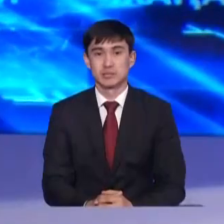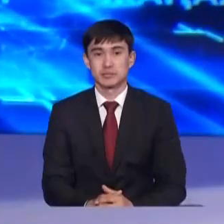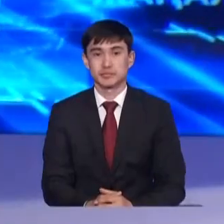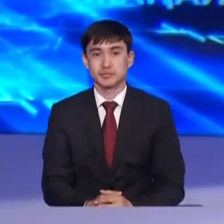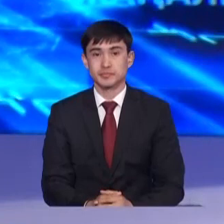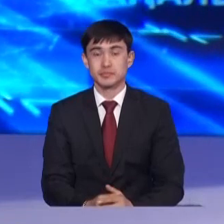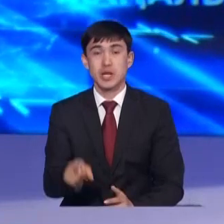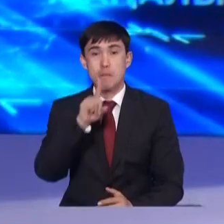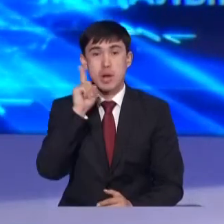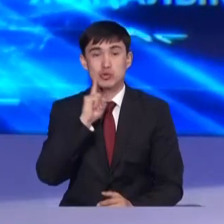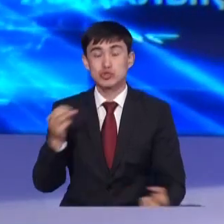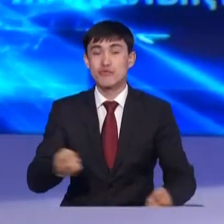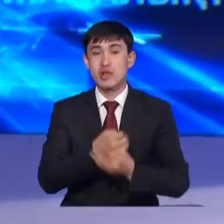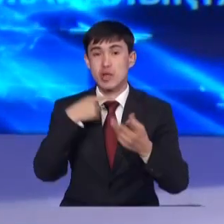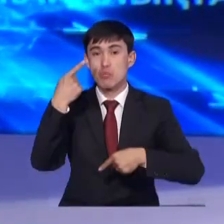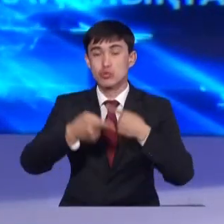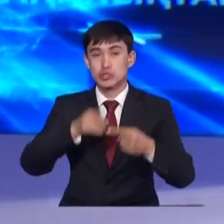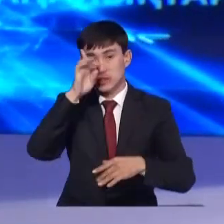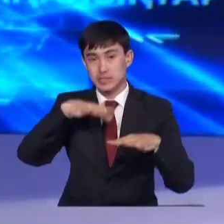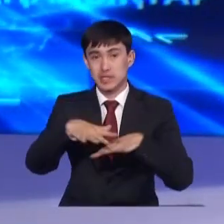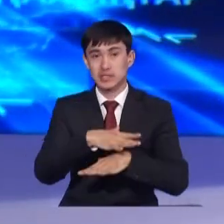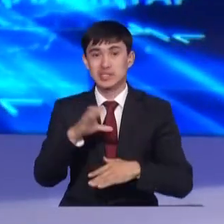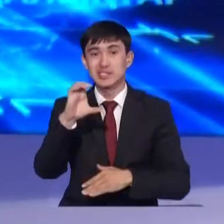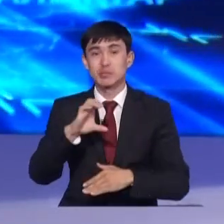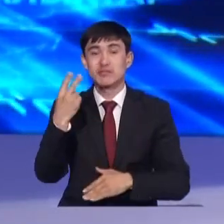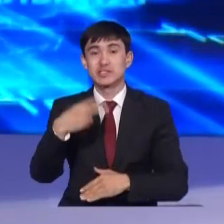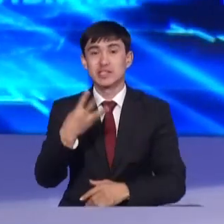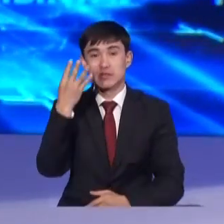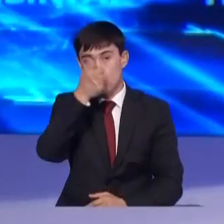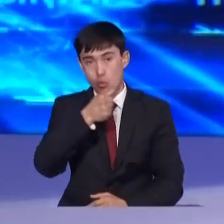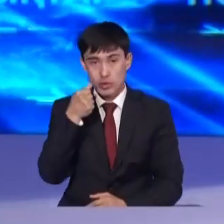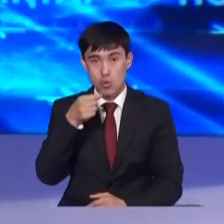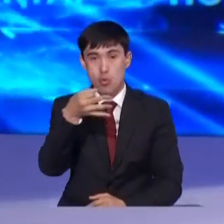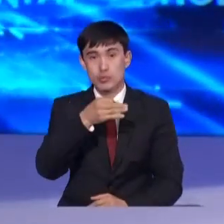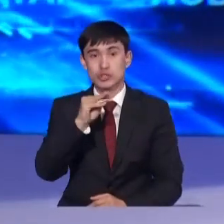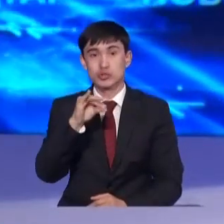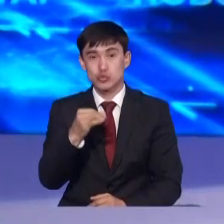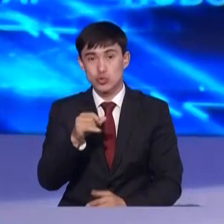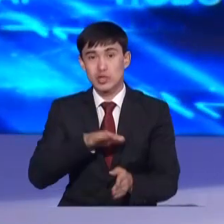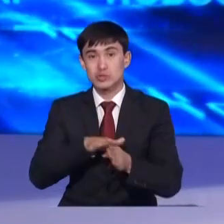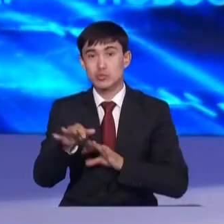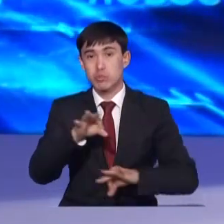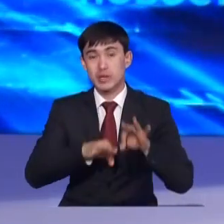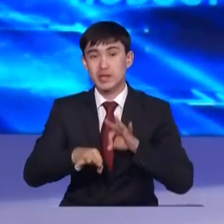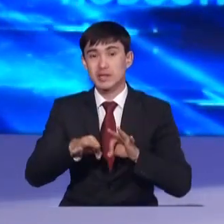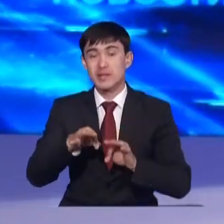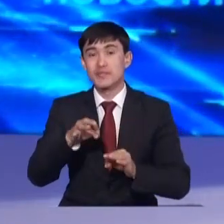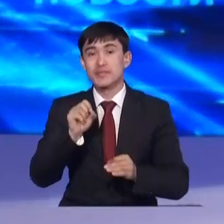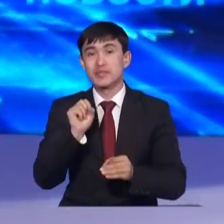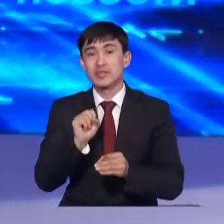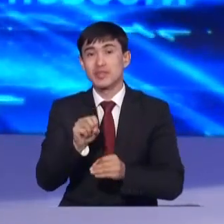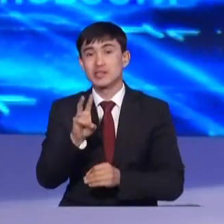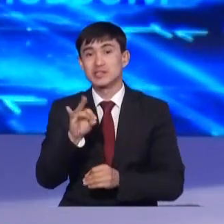телерадиокомпания молодь светлое будущее страны года в области тсу реализуется проект